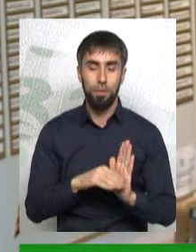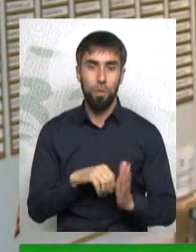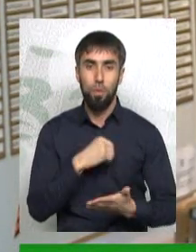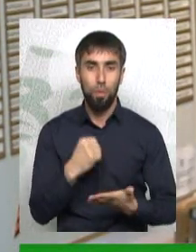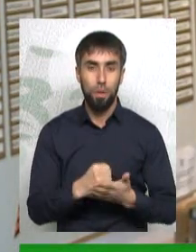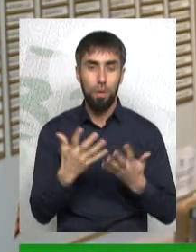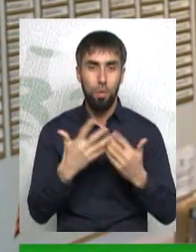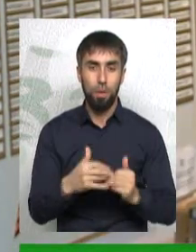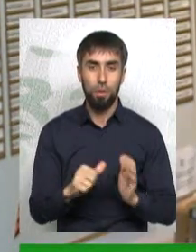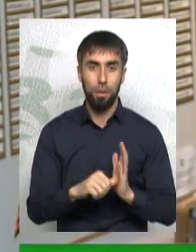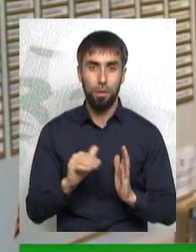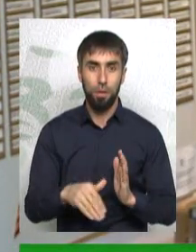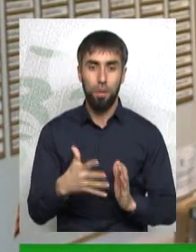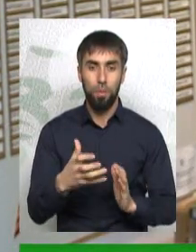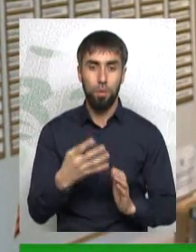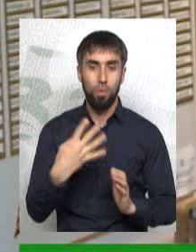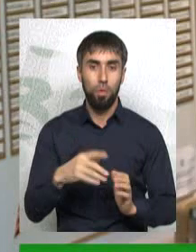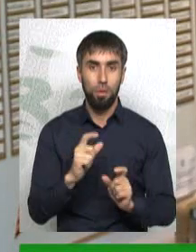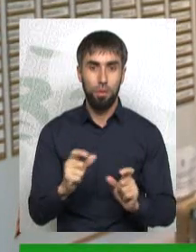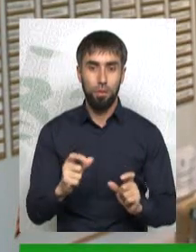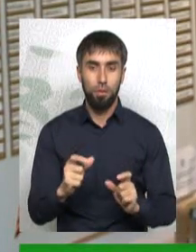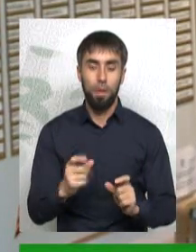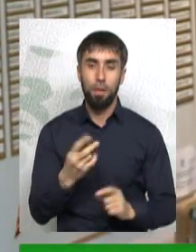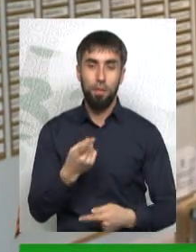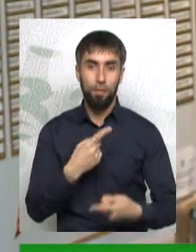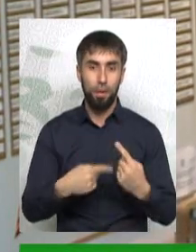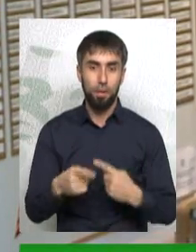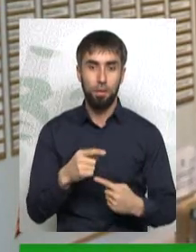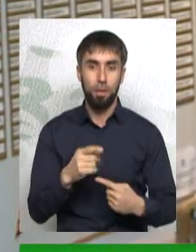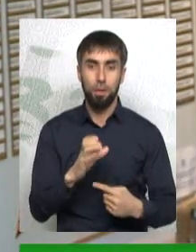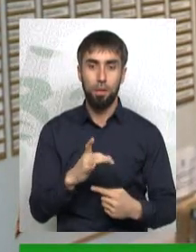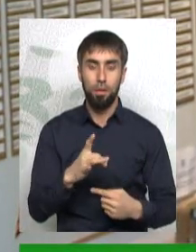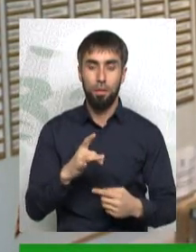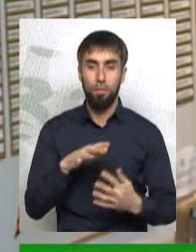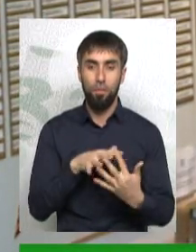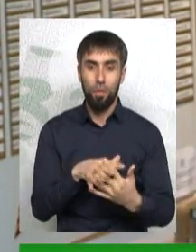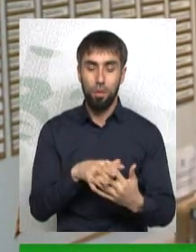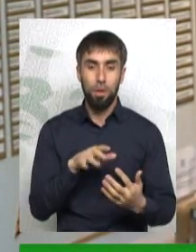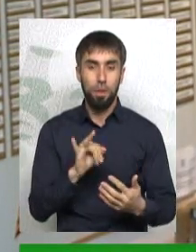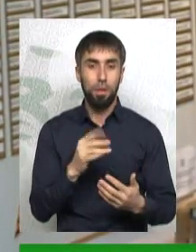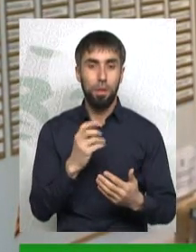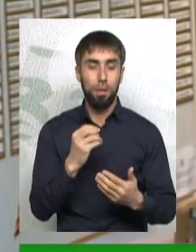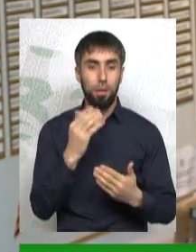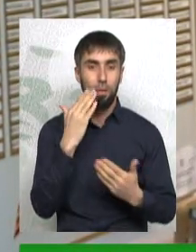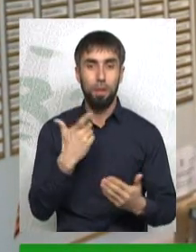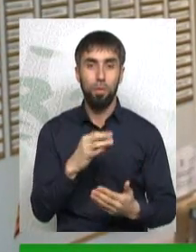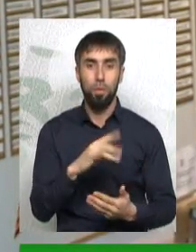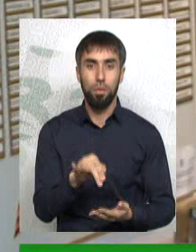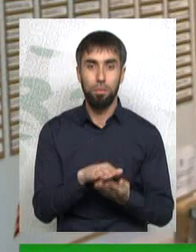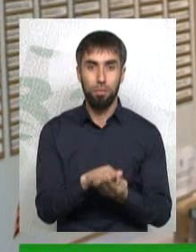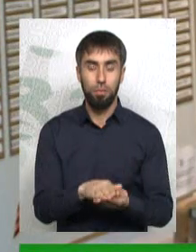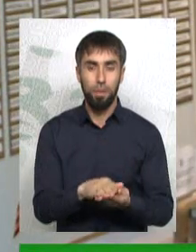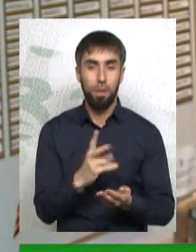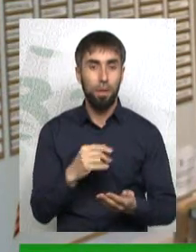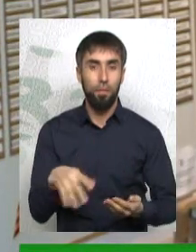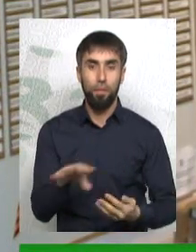утвердили в количестве 6540 человек, не вернувшихся с фронта и неизвестных, где они захоронены. То есть на